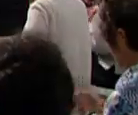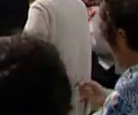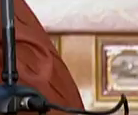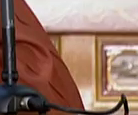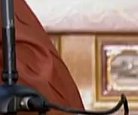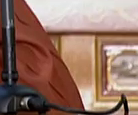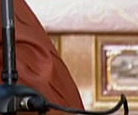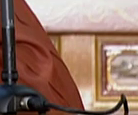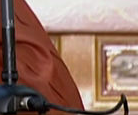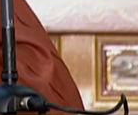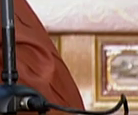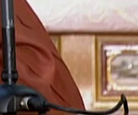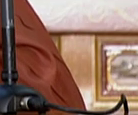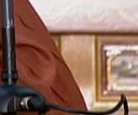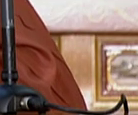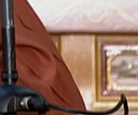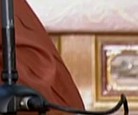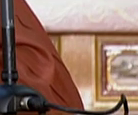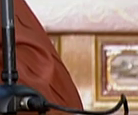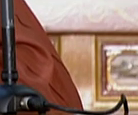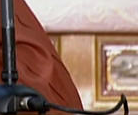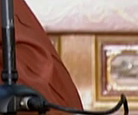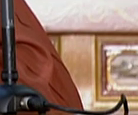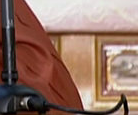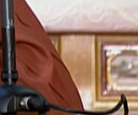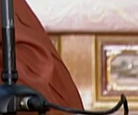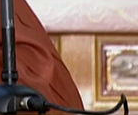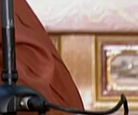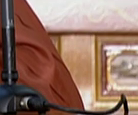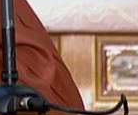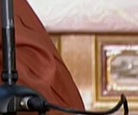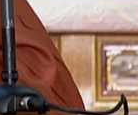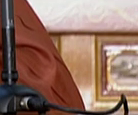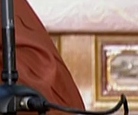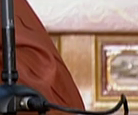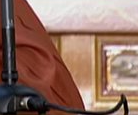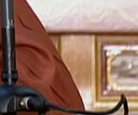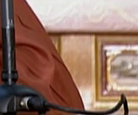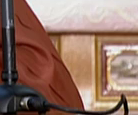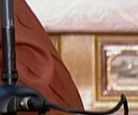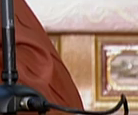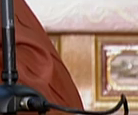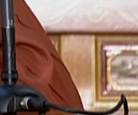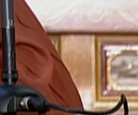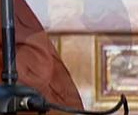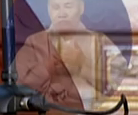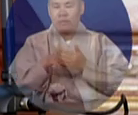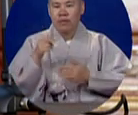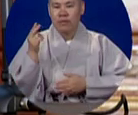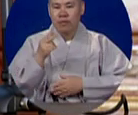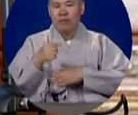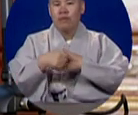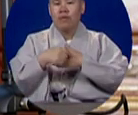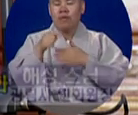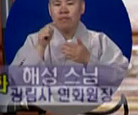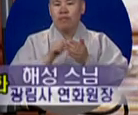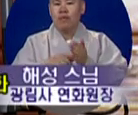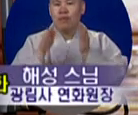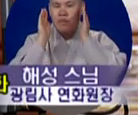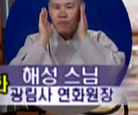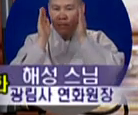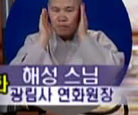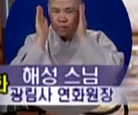오늘 본문은 중생심과 마음공부